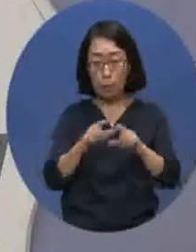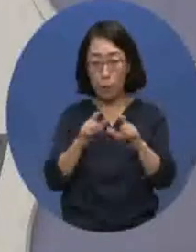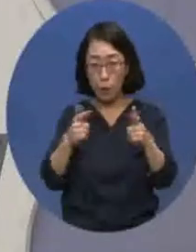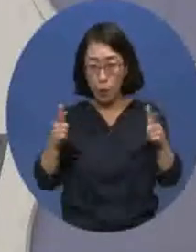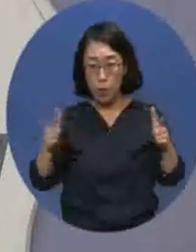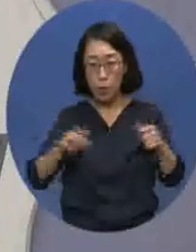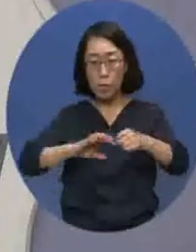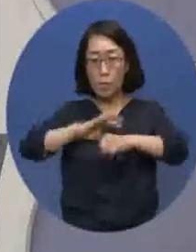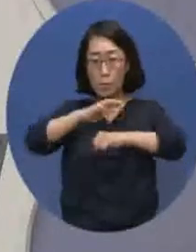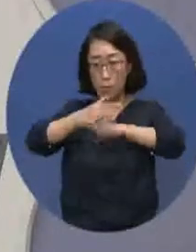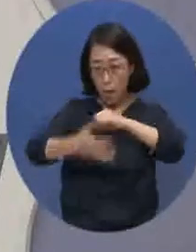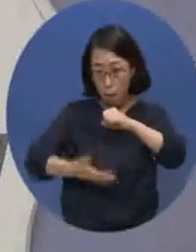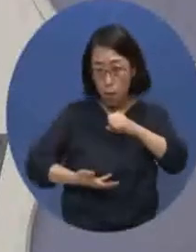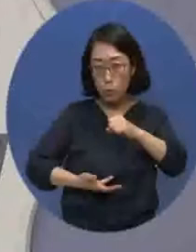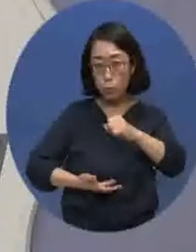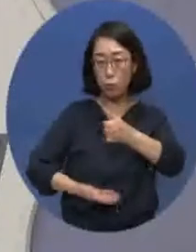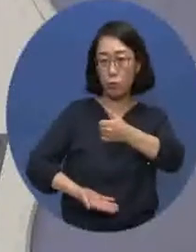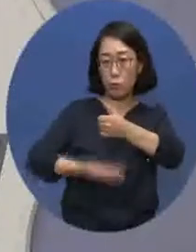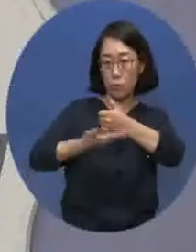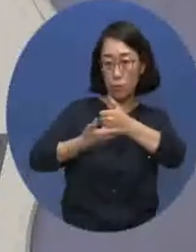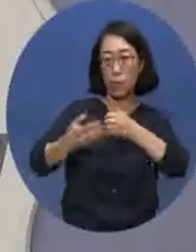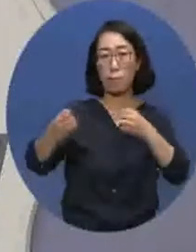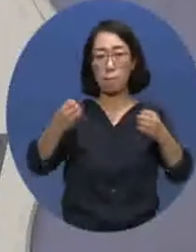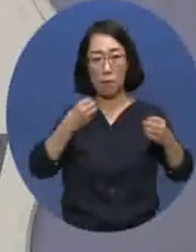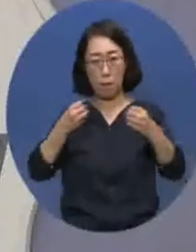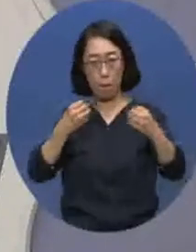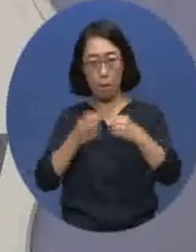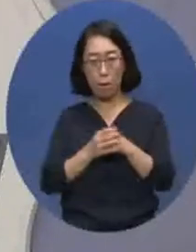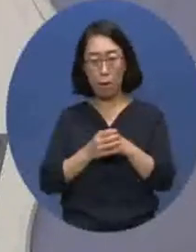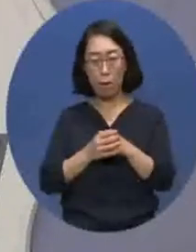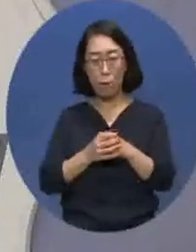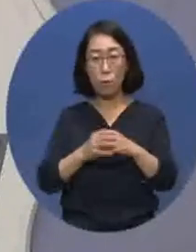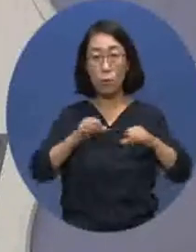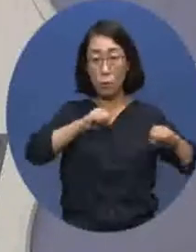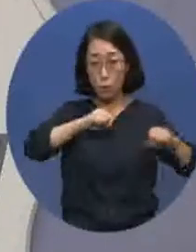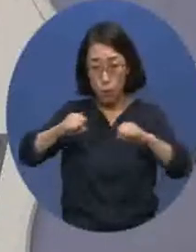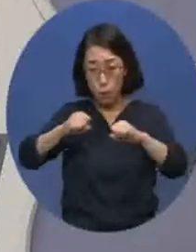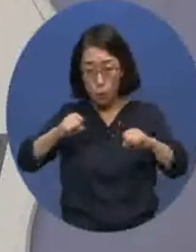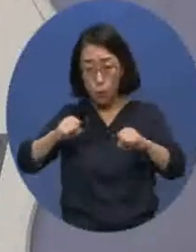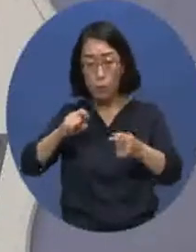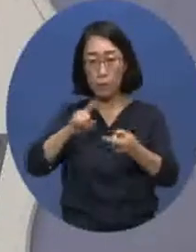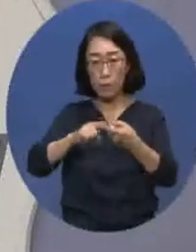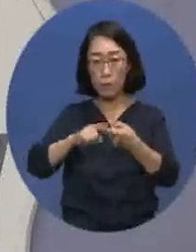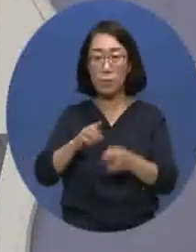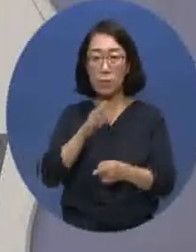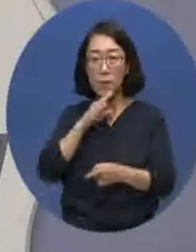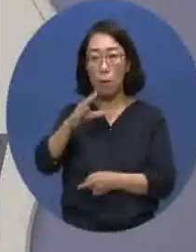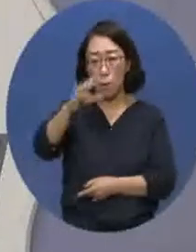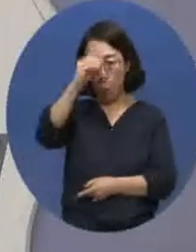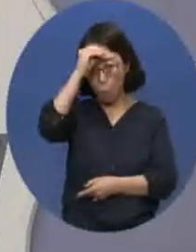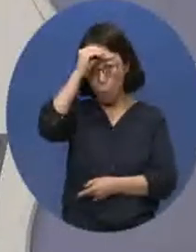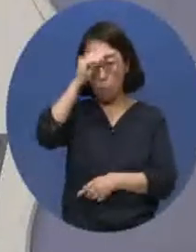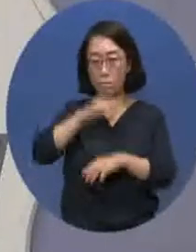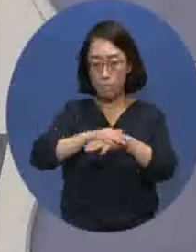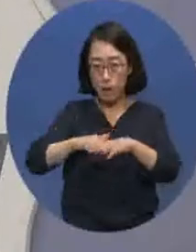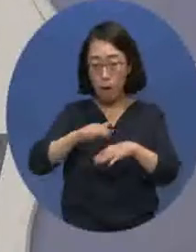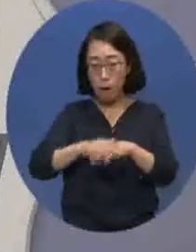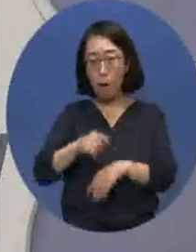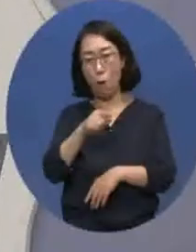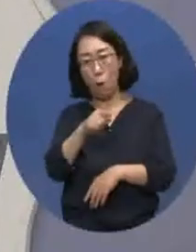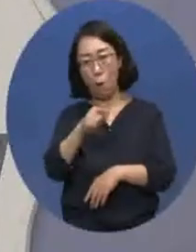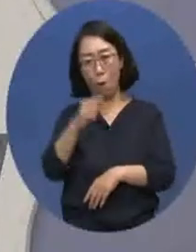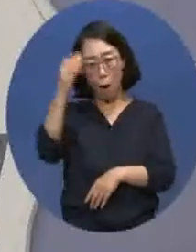체계적으로 찬사를 많이 받고 있고 또 그런 활동의 어 정말 모범적으로 잘한다 그래서